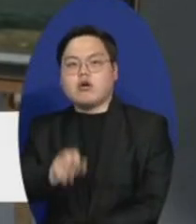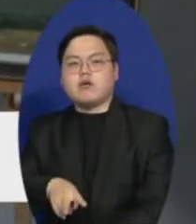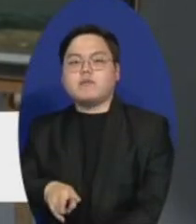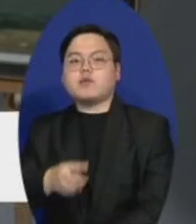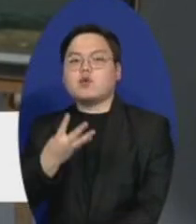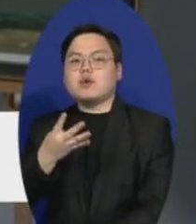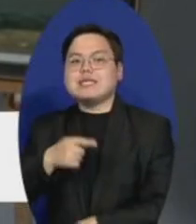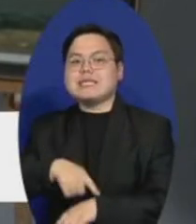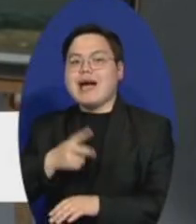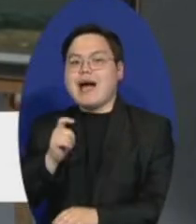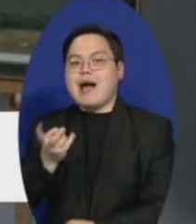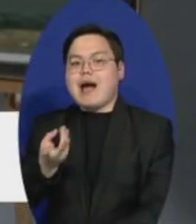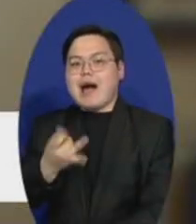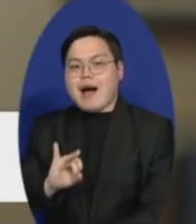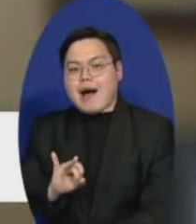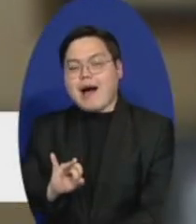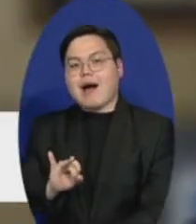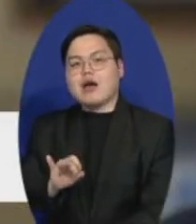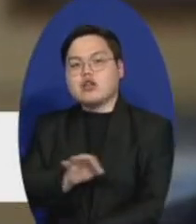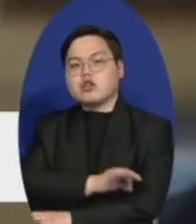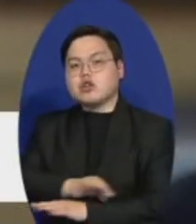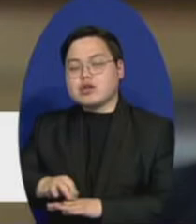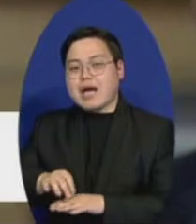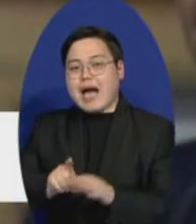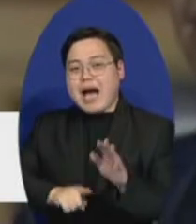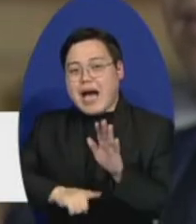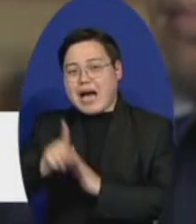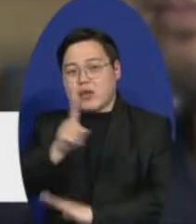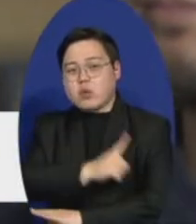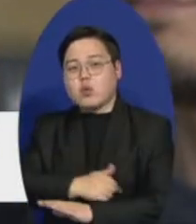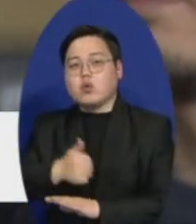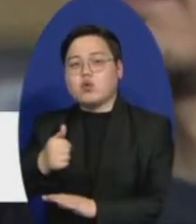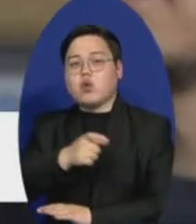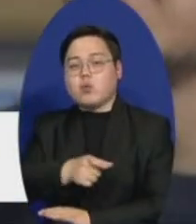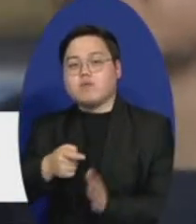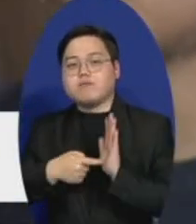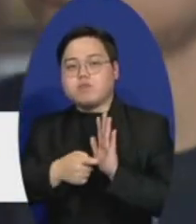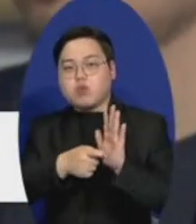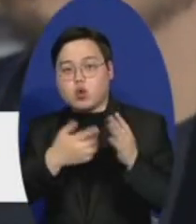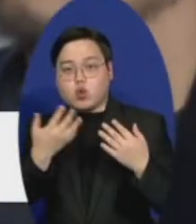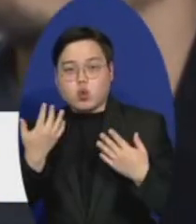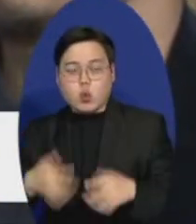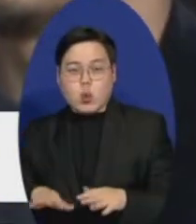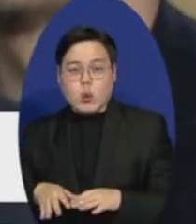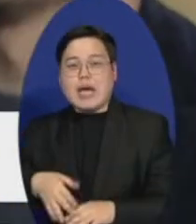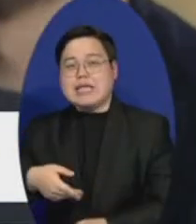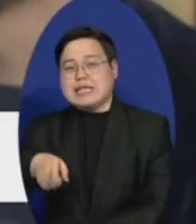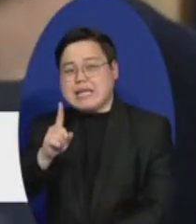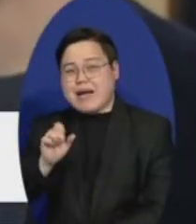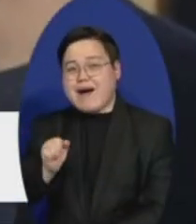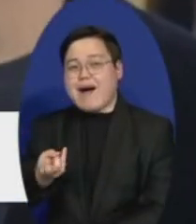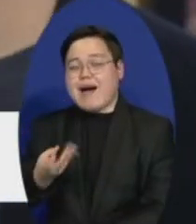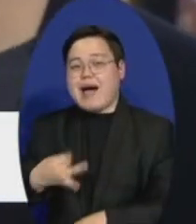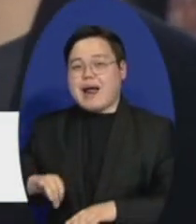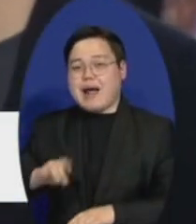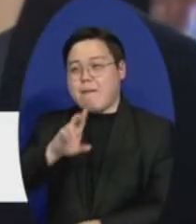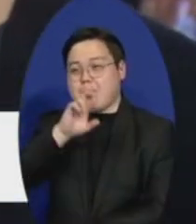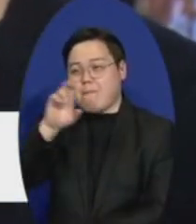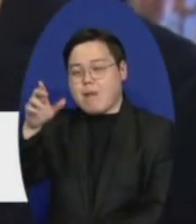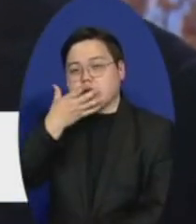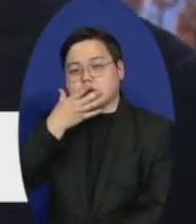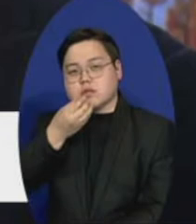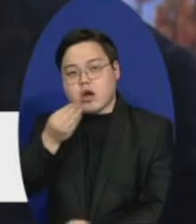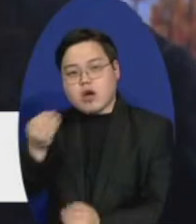хангай төслийн анхны үр дүн нь энхүү энэ удаагийн үзэсгэлэнгээр олон нийтийн хүртэл оллоо. Тиймээс зөвхөн Архангай нутгийн байгалийн үзэсгэлэн